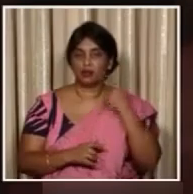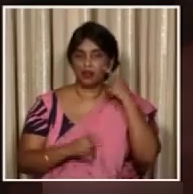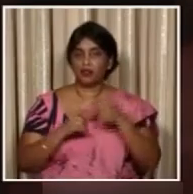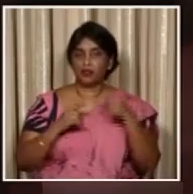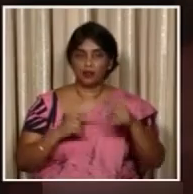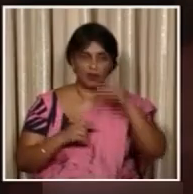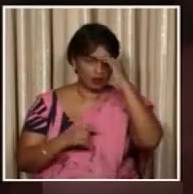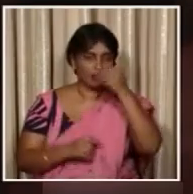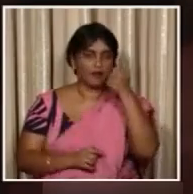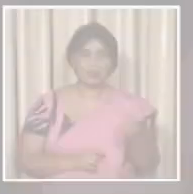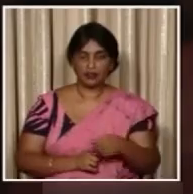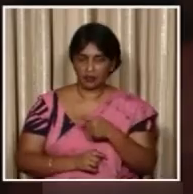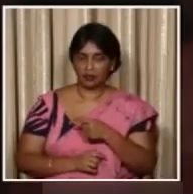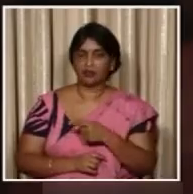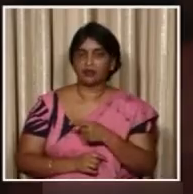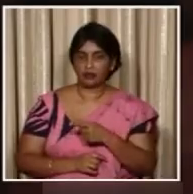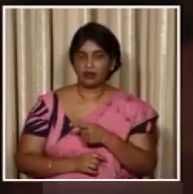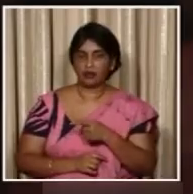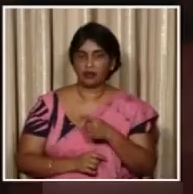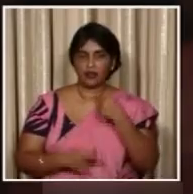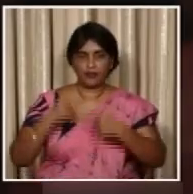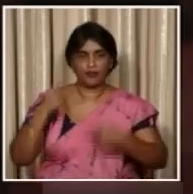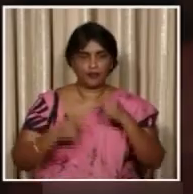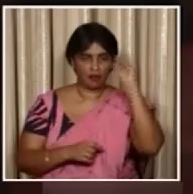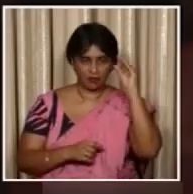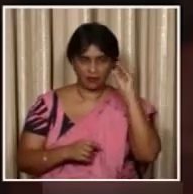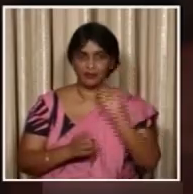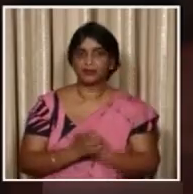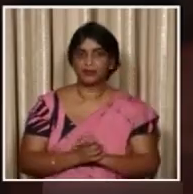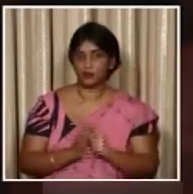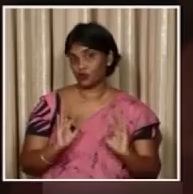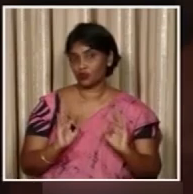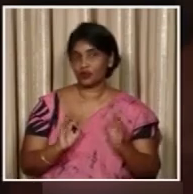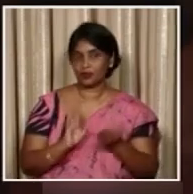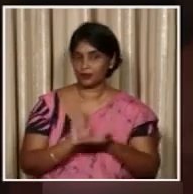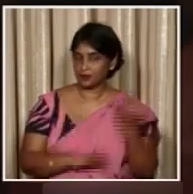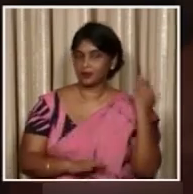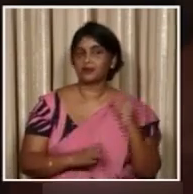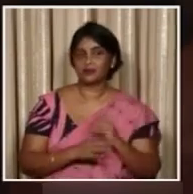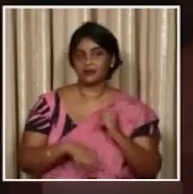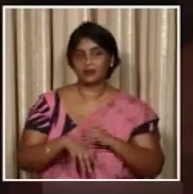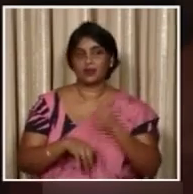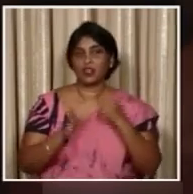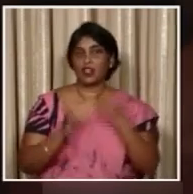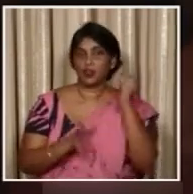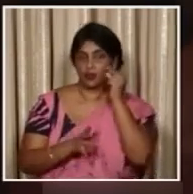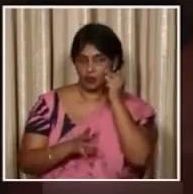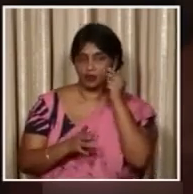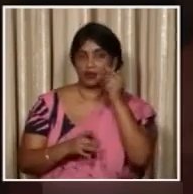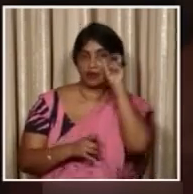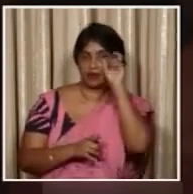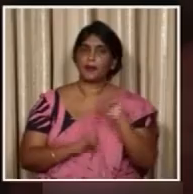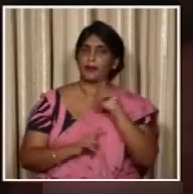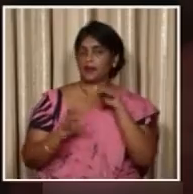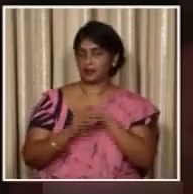විපක්ෂ නායකතුමාට වැදගත් දවසක් ඉඳා ඔබතුමාට අද විවාදෙකුත් තියෙන හින්දා හවස සූදානම් වෙන්න අවස්ථාවක් දෙන්න උන අනුර කුමාර දිසානායක මන්තුමා බලාගෙන ඉන්න